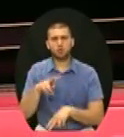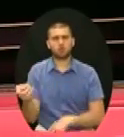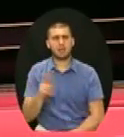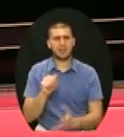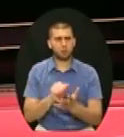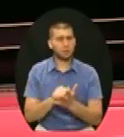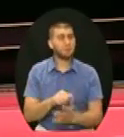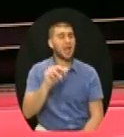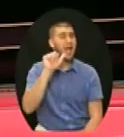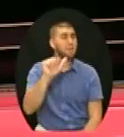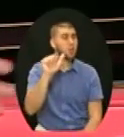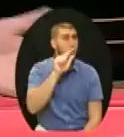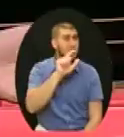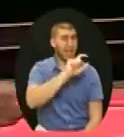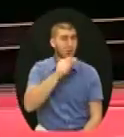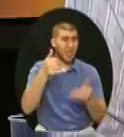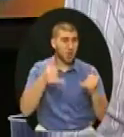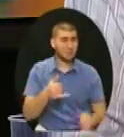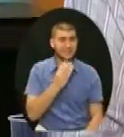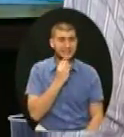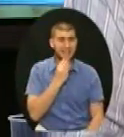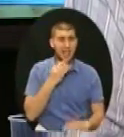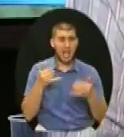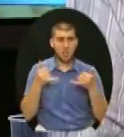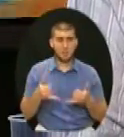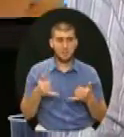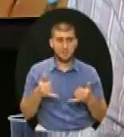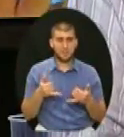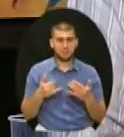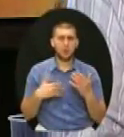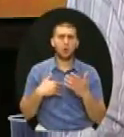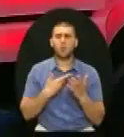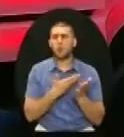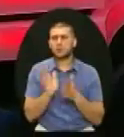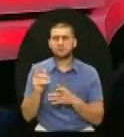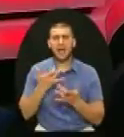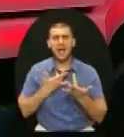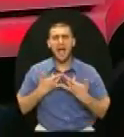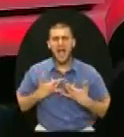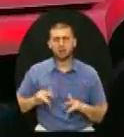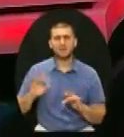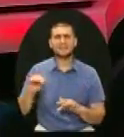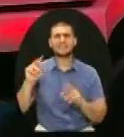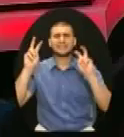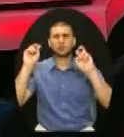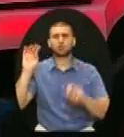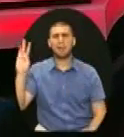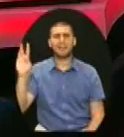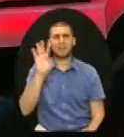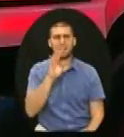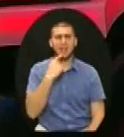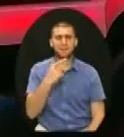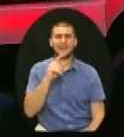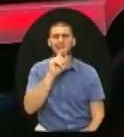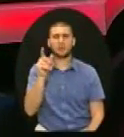זהו, אז אמנון לורד, תראה, הכותרת היום של ישראל היום, מעבר להכחשה ולציטוט של בני בגין שאמר ידיעות